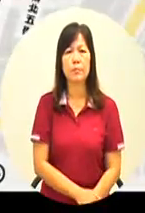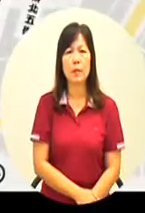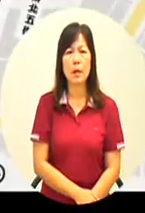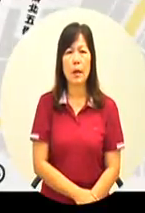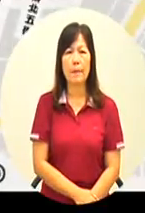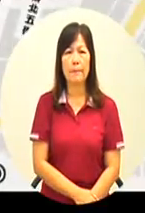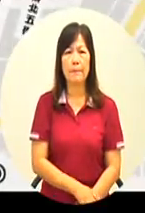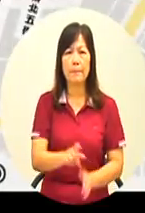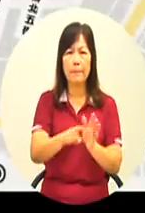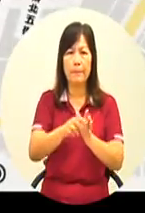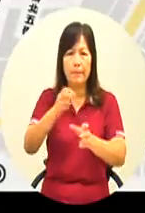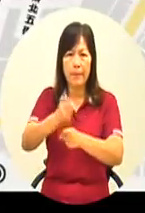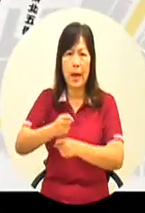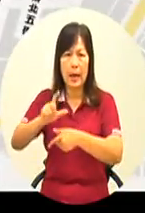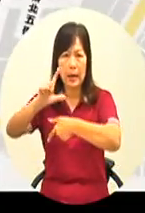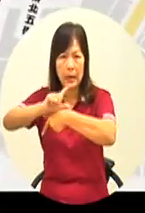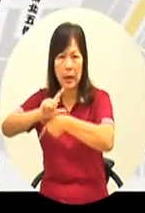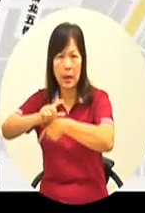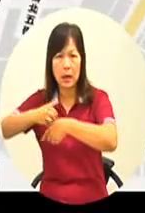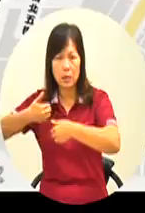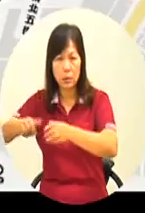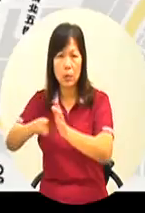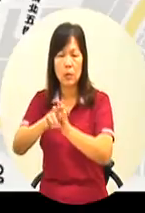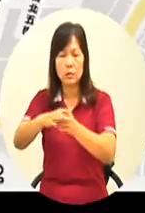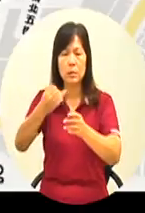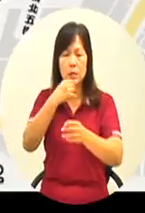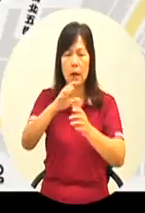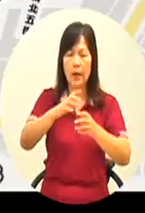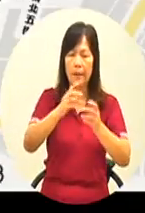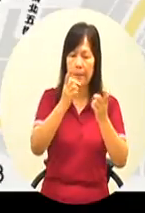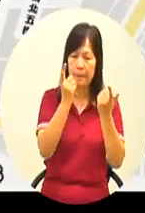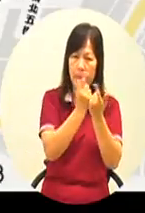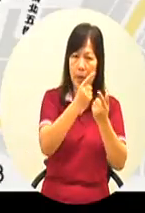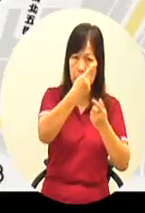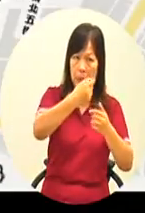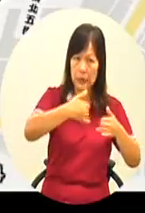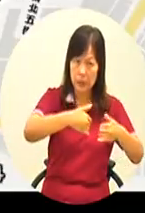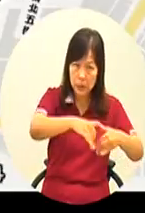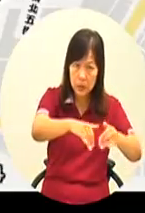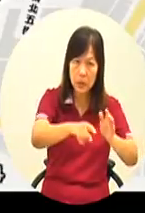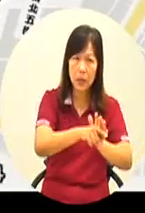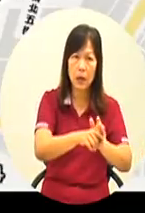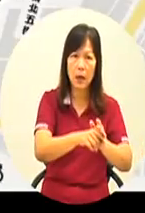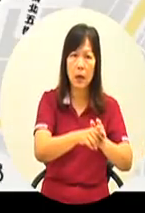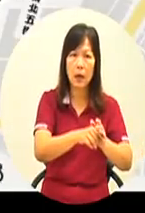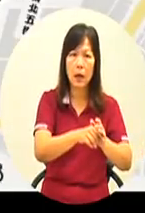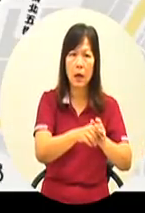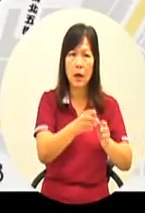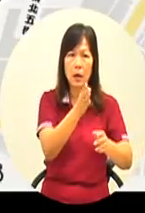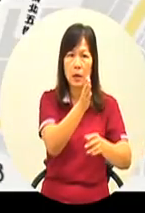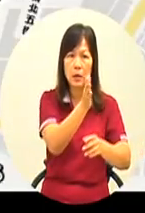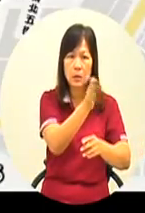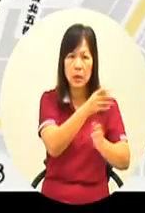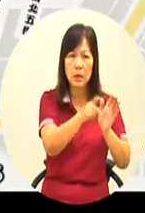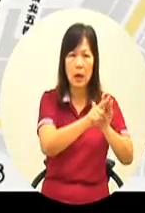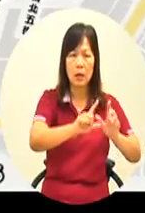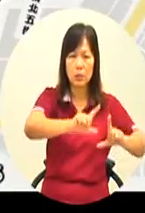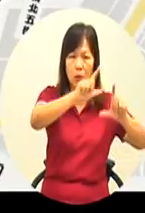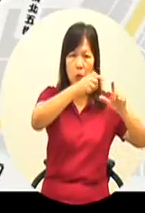往马卡的方向叫美术北一街，往中华路的方向叫做美术东七